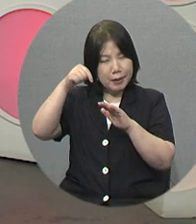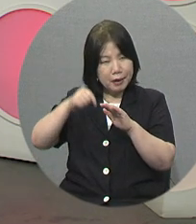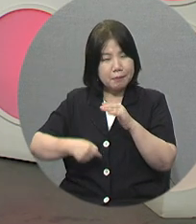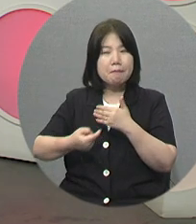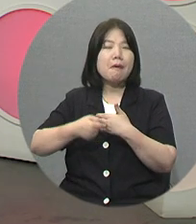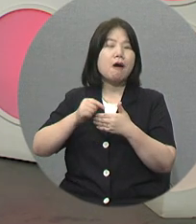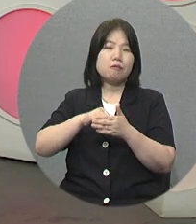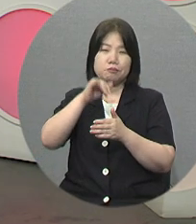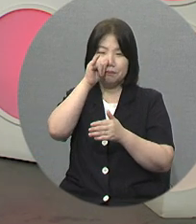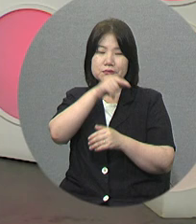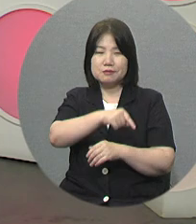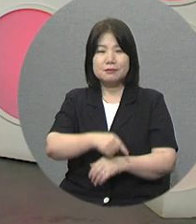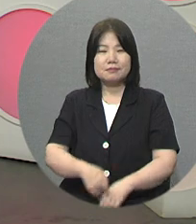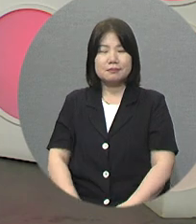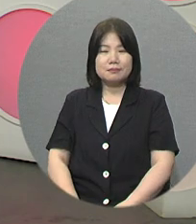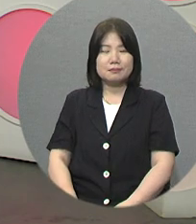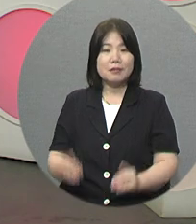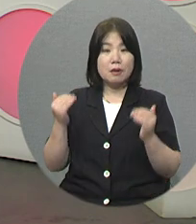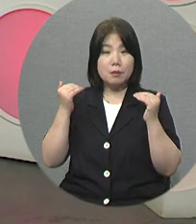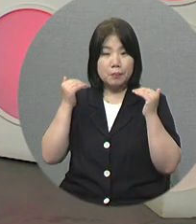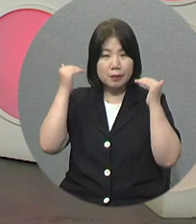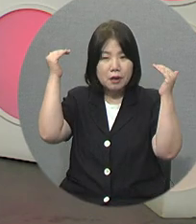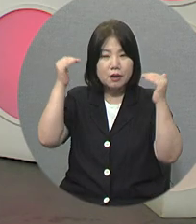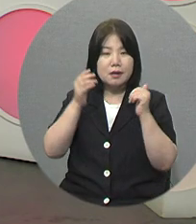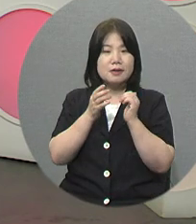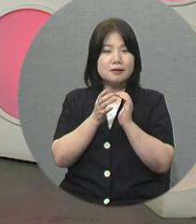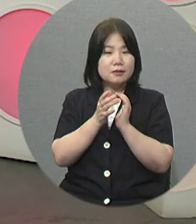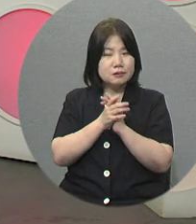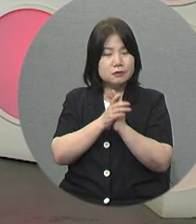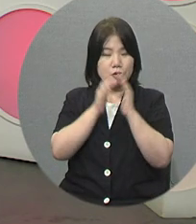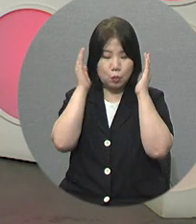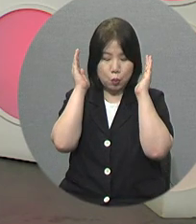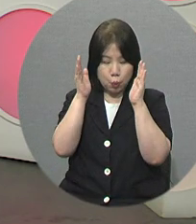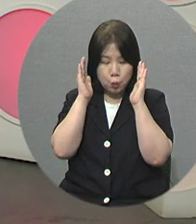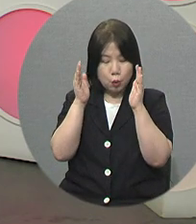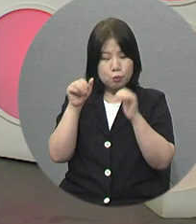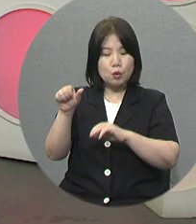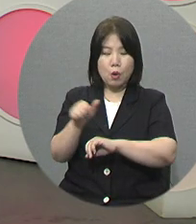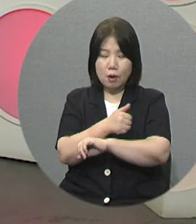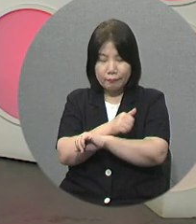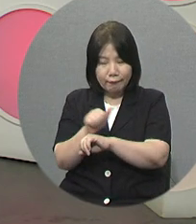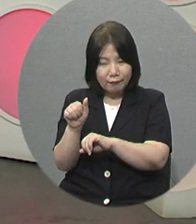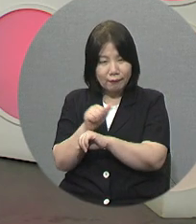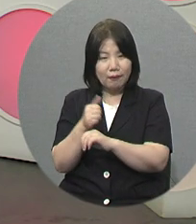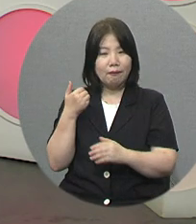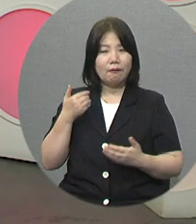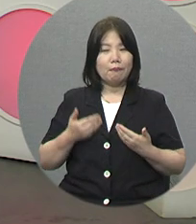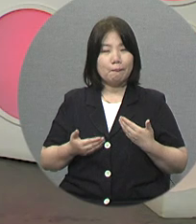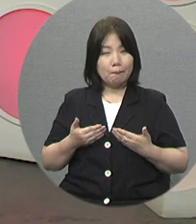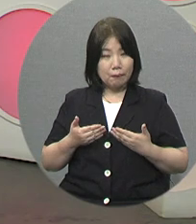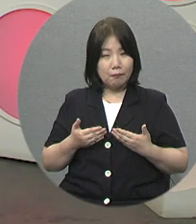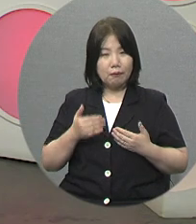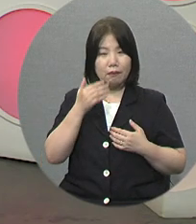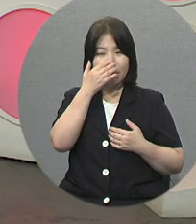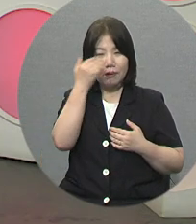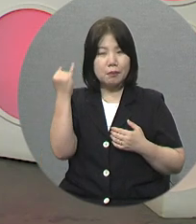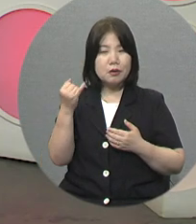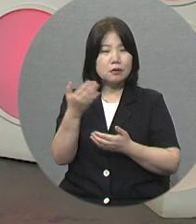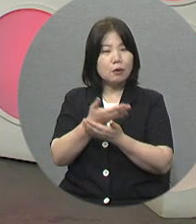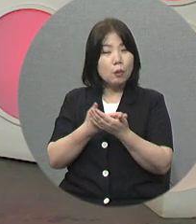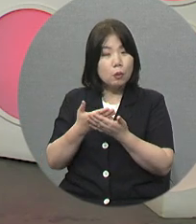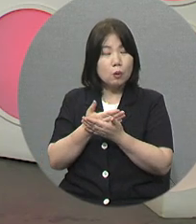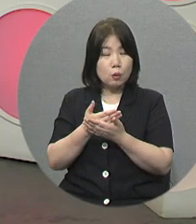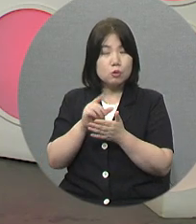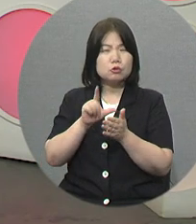마음이. 그래요. 이제 크면은 친구들이 이제 공부도 하랴, 학원 다니랴, 뭐 이렇게 바빠가지고 그렇지. 할머니, 할아버지랑 놀